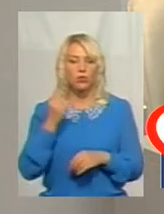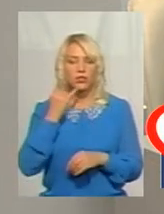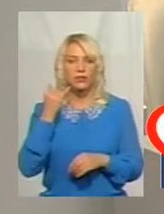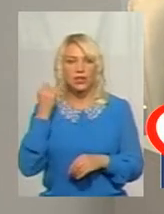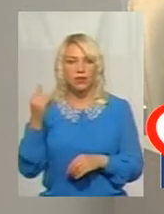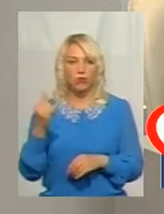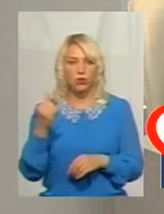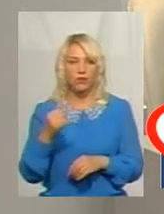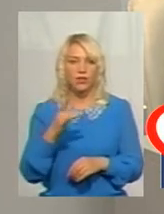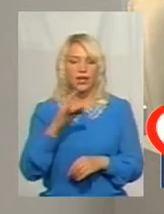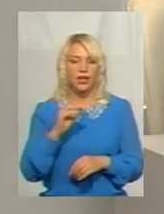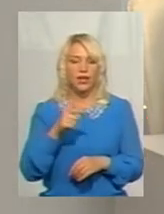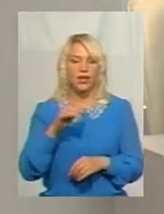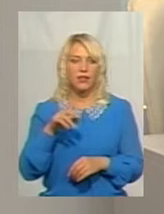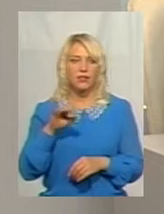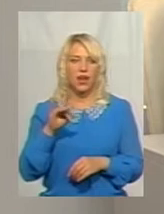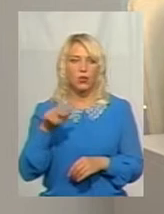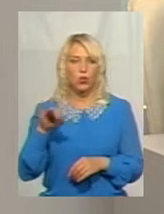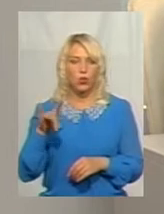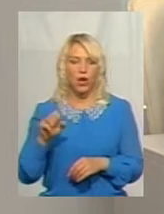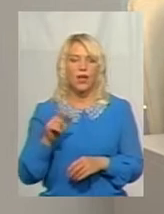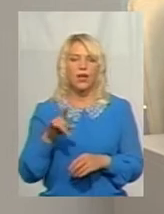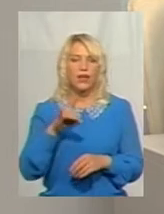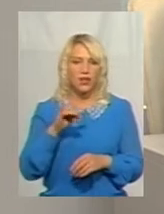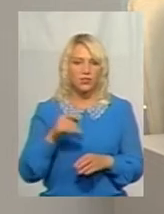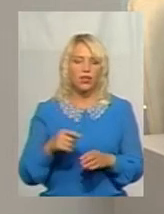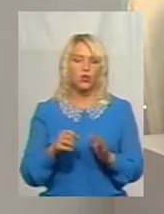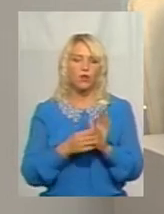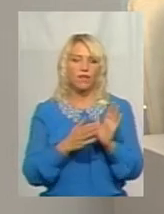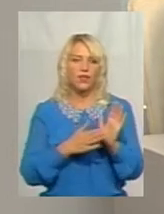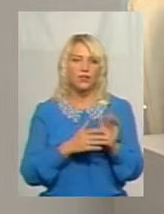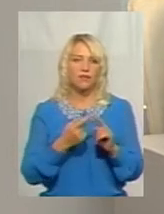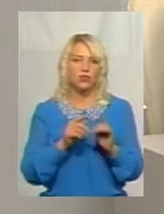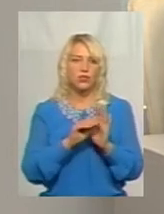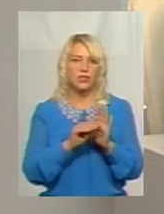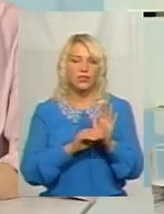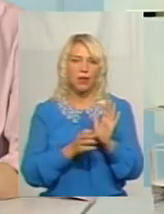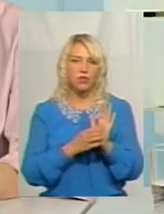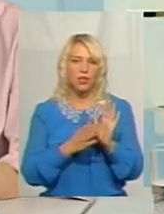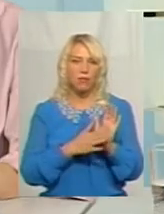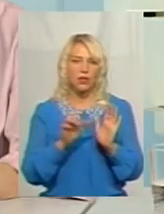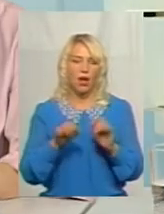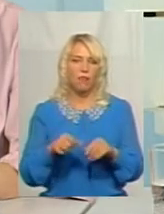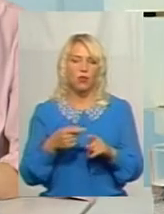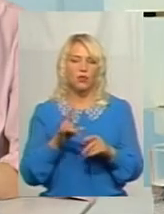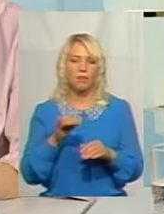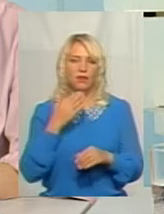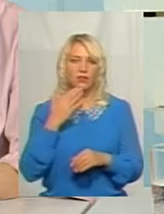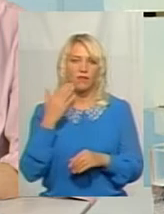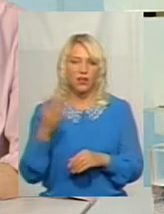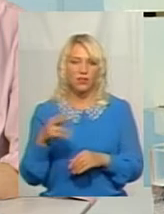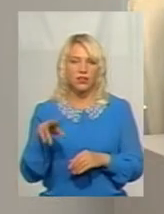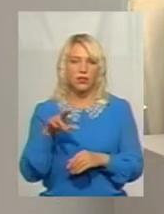зателефонувавши по телефону в реєстратуру, і реєстратор внесе в цю саму систему запису, і можна записатись при зверненні до